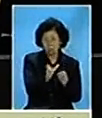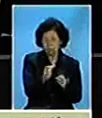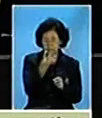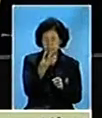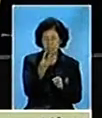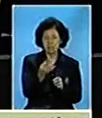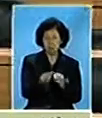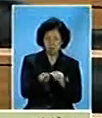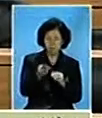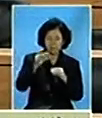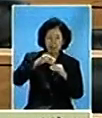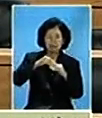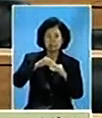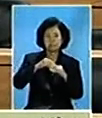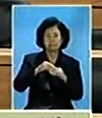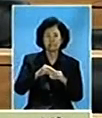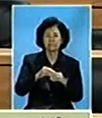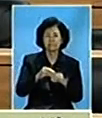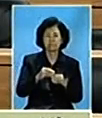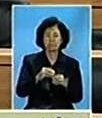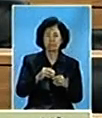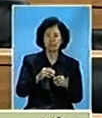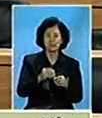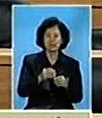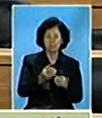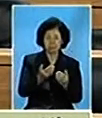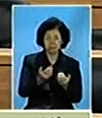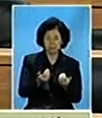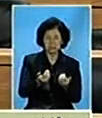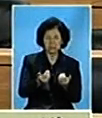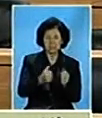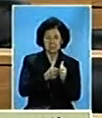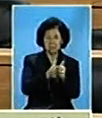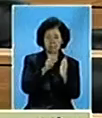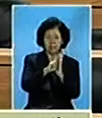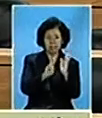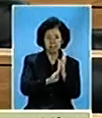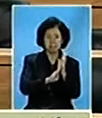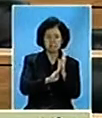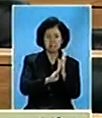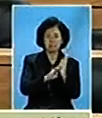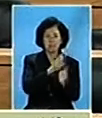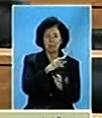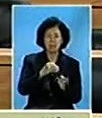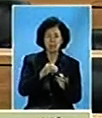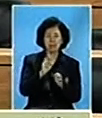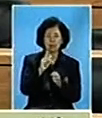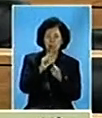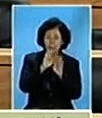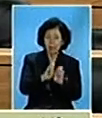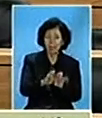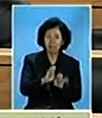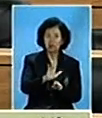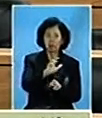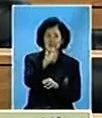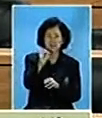งื่อนไขนะฮะเงื่อนไขที่ว่าก็คือว่าทั้งนี้ตามระเบียบและข้อบังคับของสภาการ